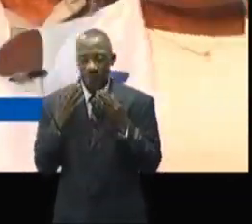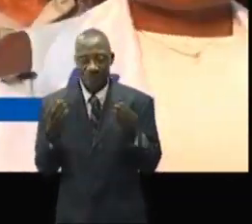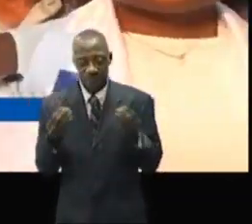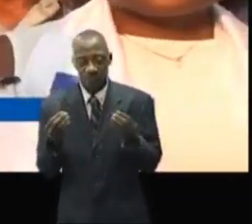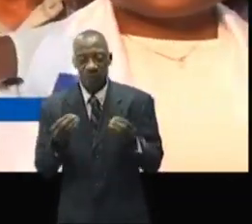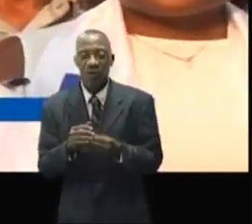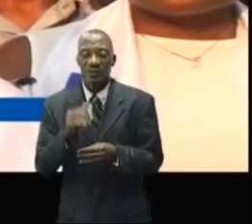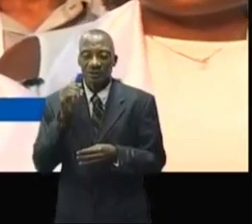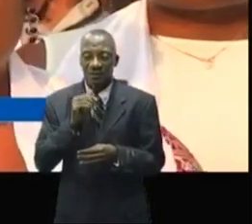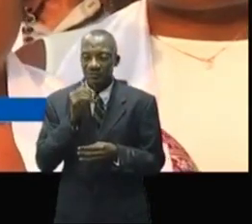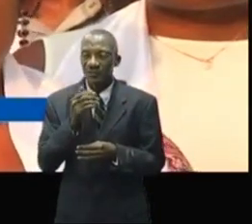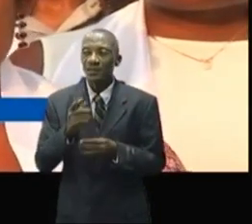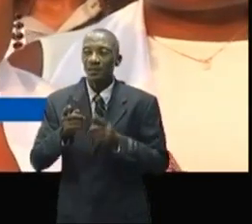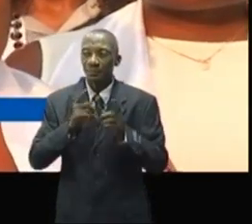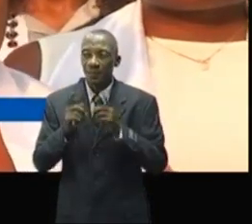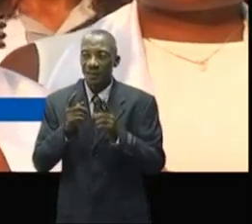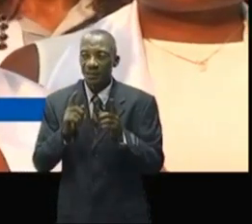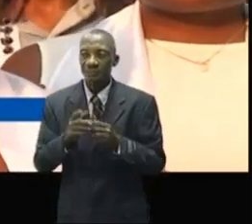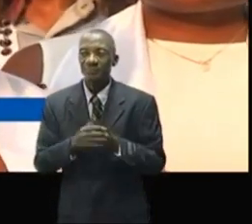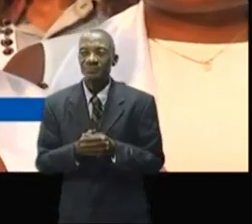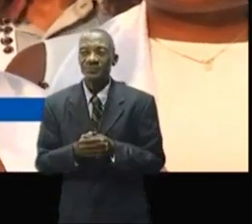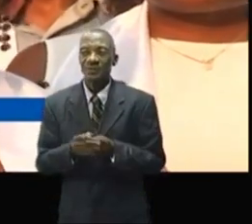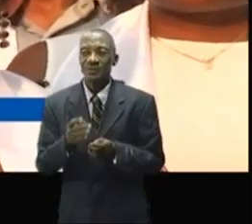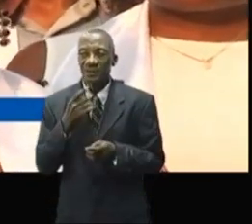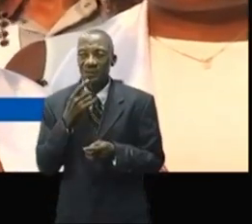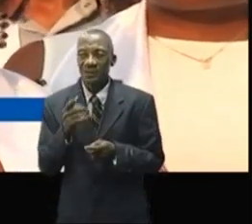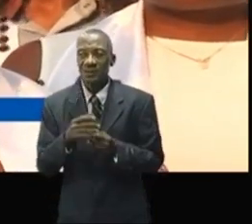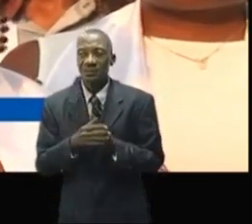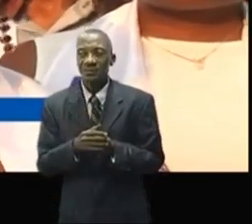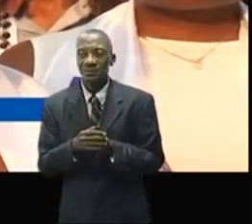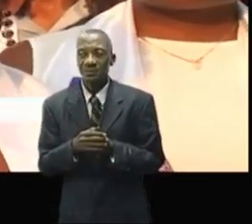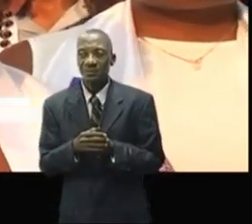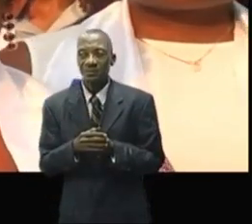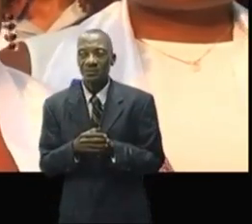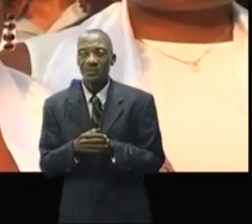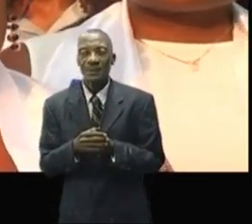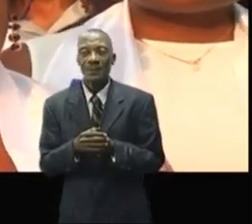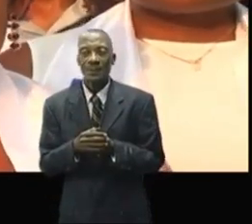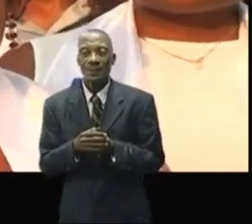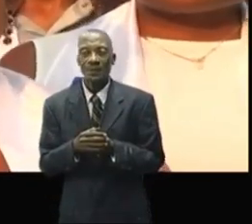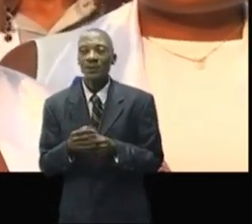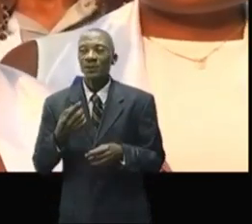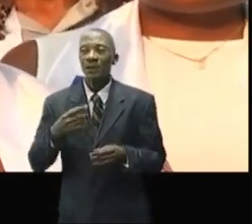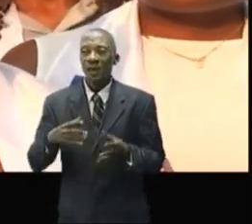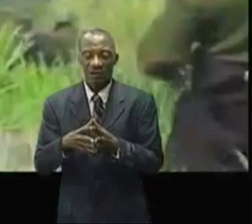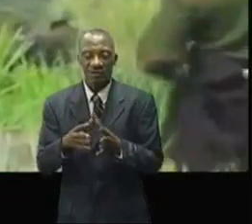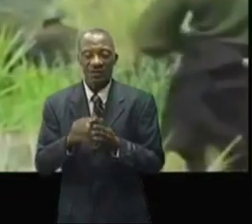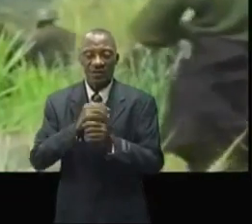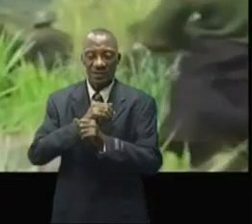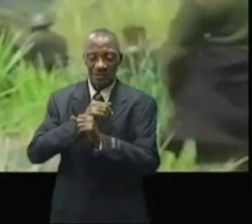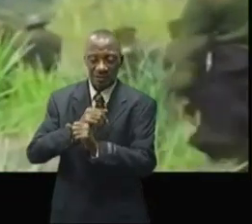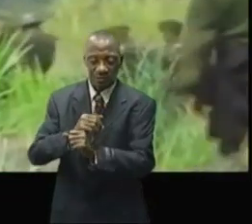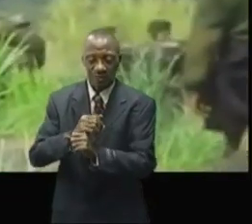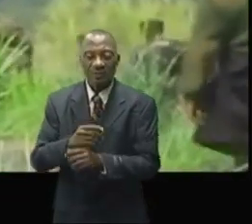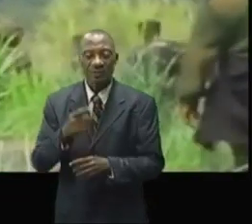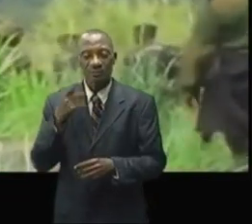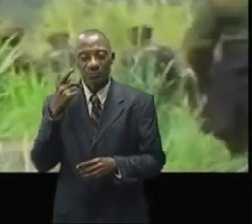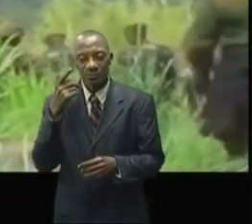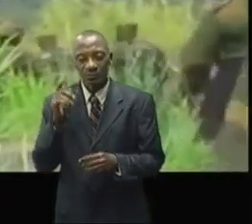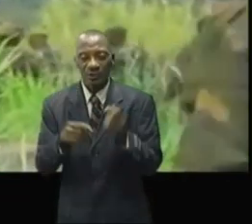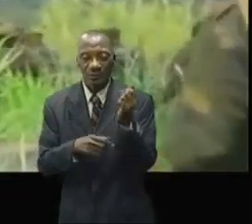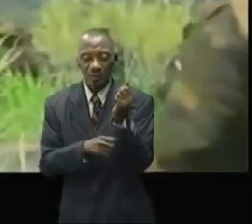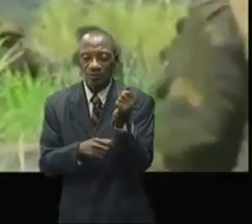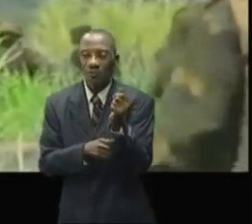CETA recommande d'envisager à travers les ministères concernés par la sécurité des personnes et leurs biens, les